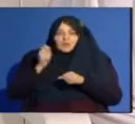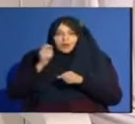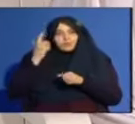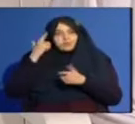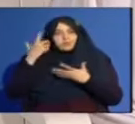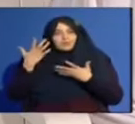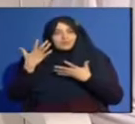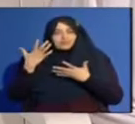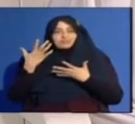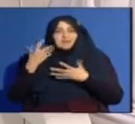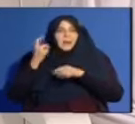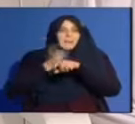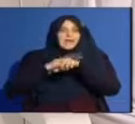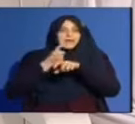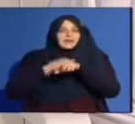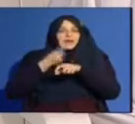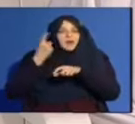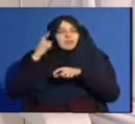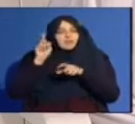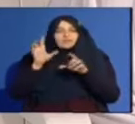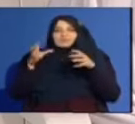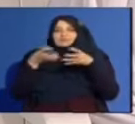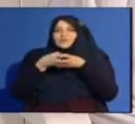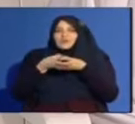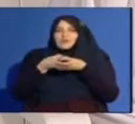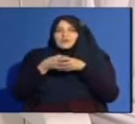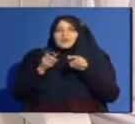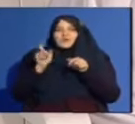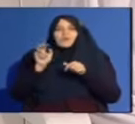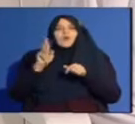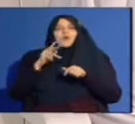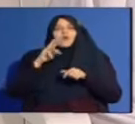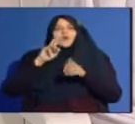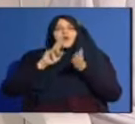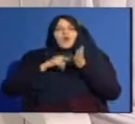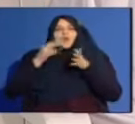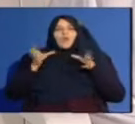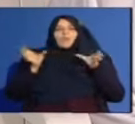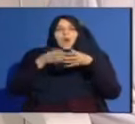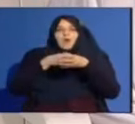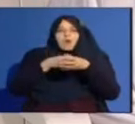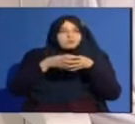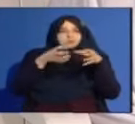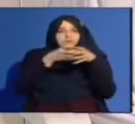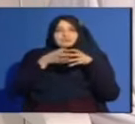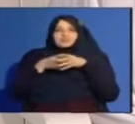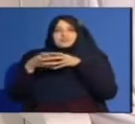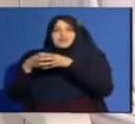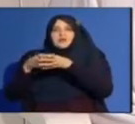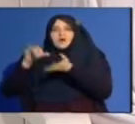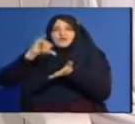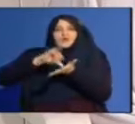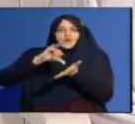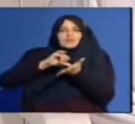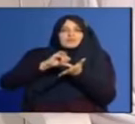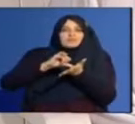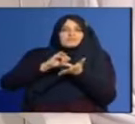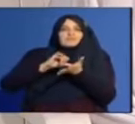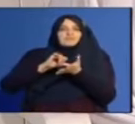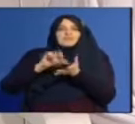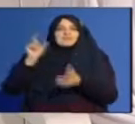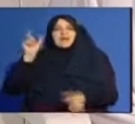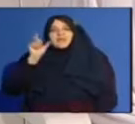هذه الجاليات لجملة من التنظيمات والجمعيات والعيش المشترك، وجود مراكز إسلامية